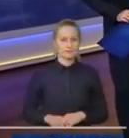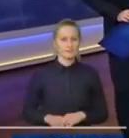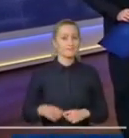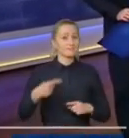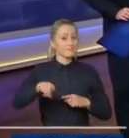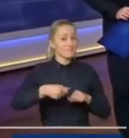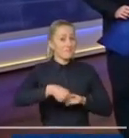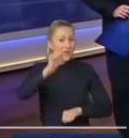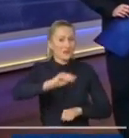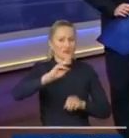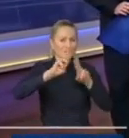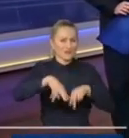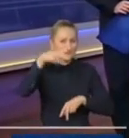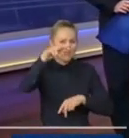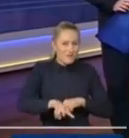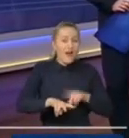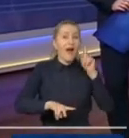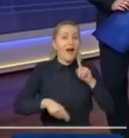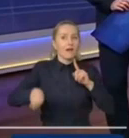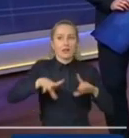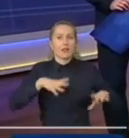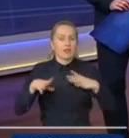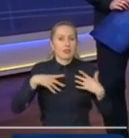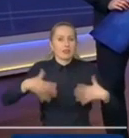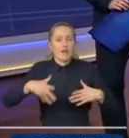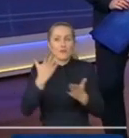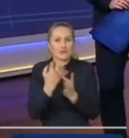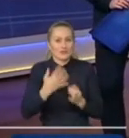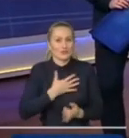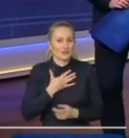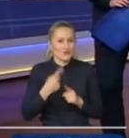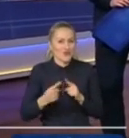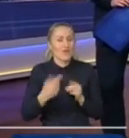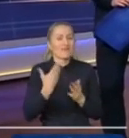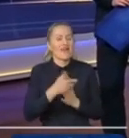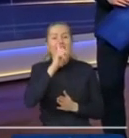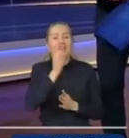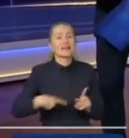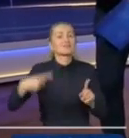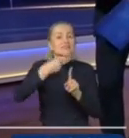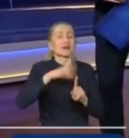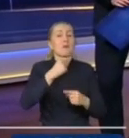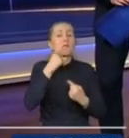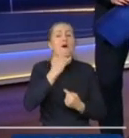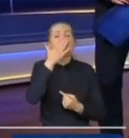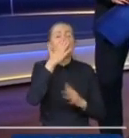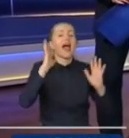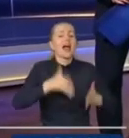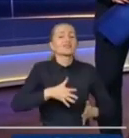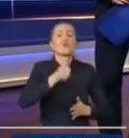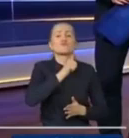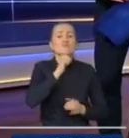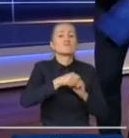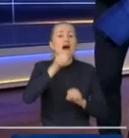Jeszcze 2 miesiące, ale przedsmak maturalnego stresu można było poczuć już dziś. W Teleekspresie Ekstra powiemy więcej o tym, jak poszedł próbny egzamin z języka